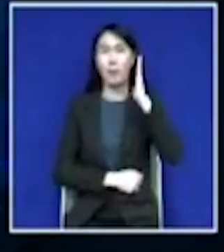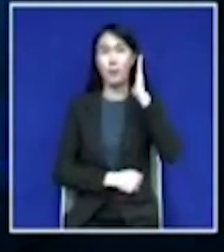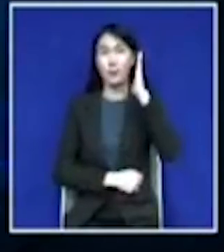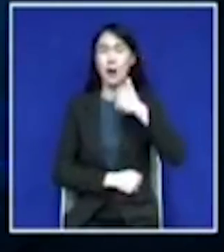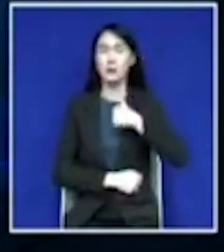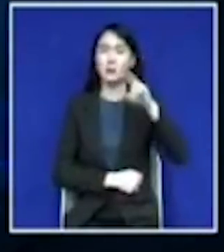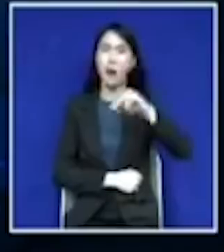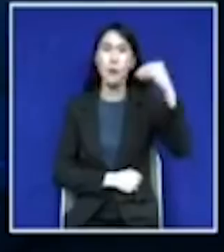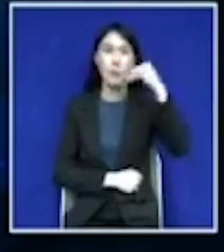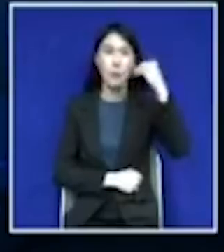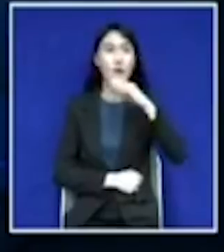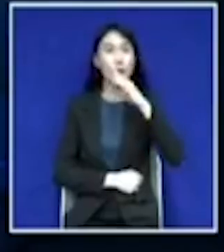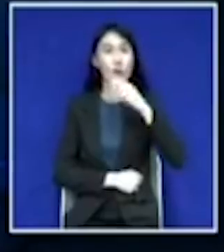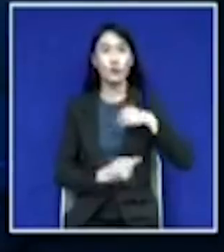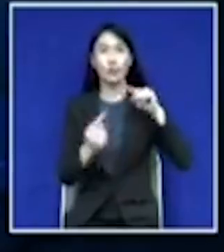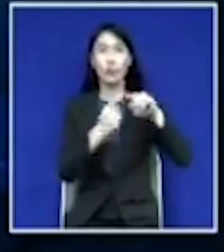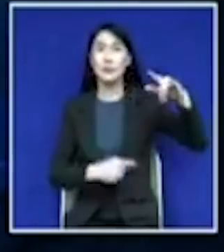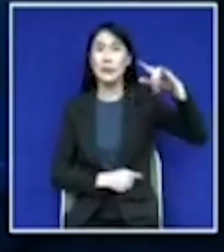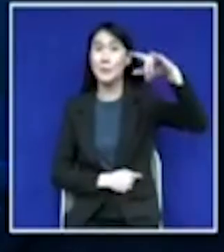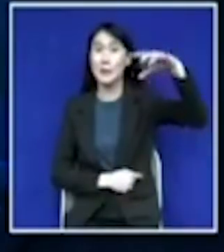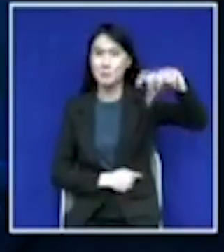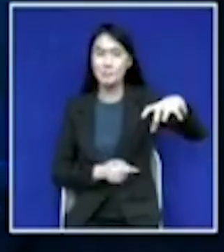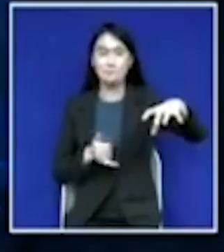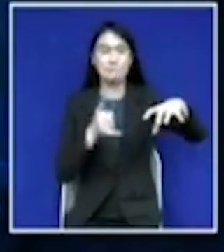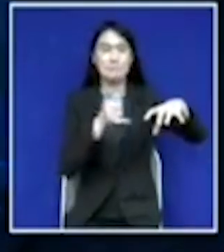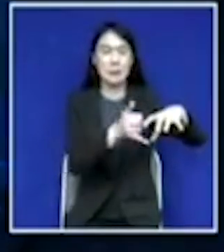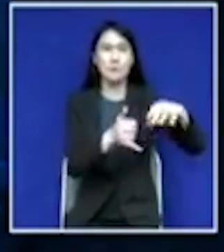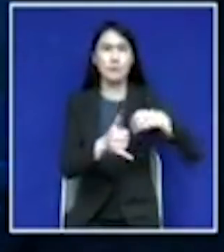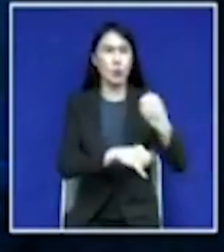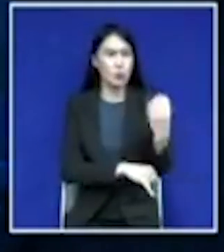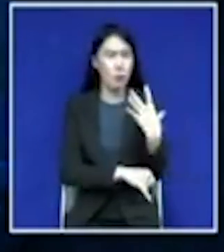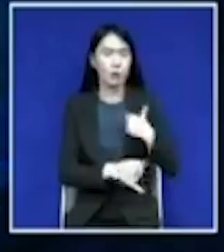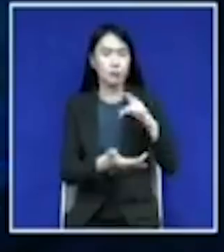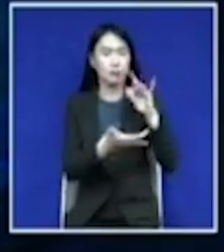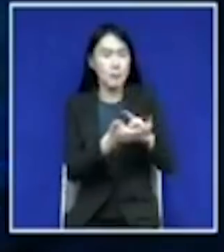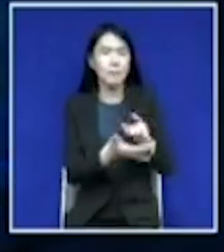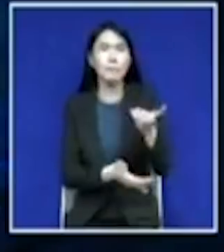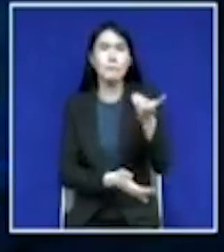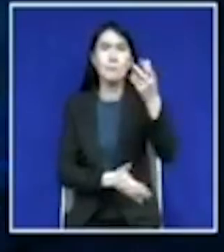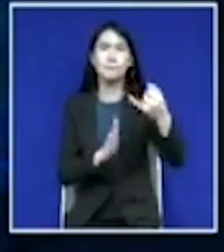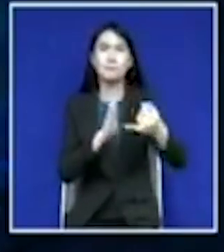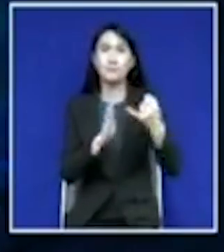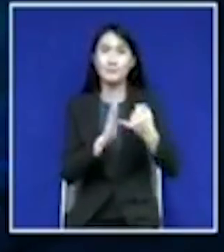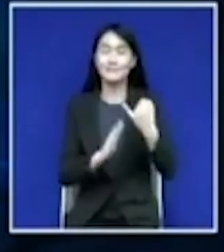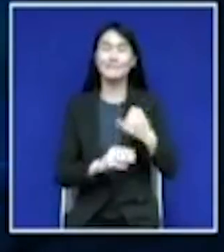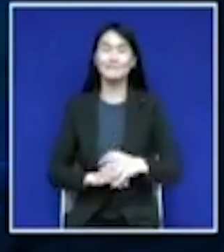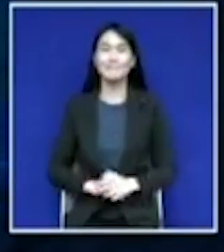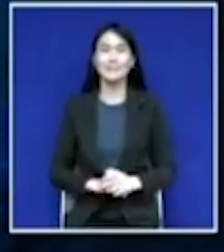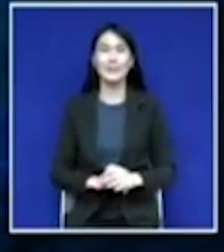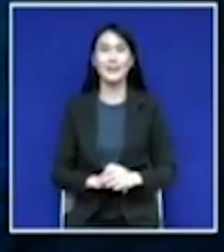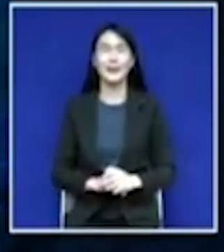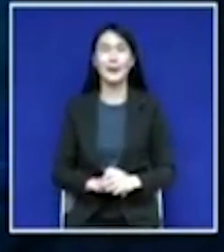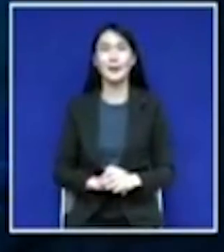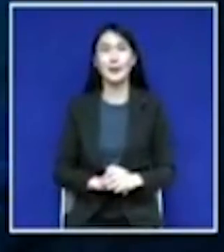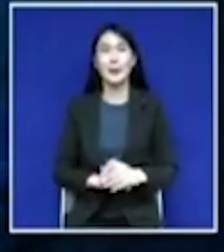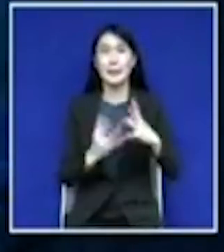างจังหวัดแล้วก็เข้าสนามบินเขาก็มีคนบอกให้เราใช้ก็กดนิดเดียวง่ายดีมีการใช้ติดต่อกันในช่